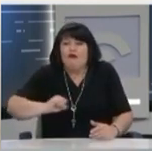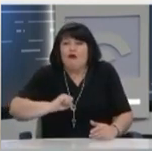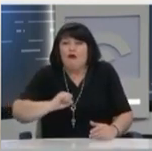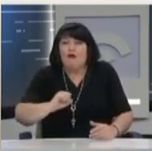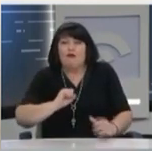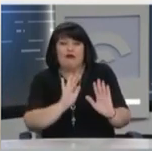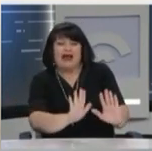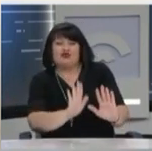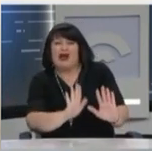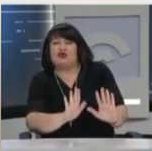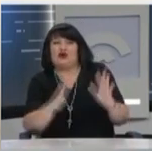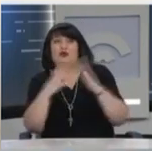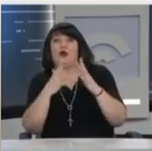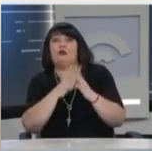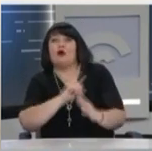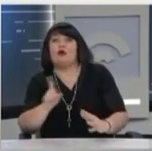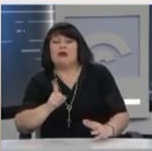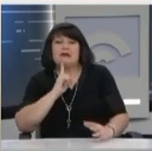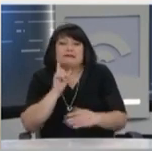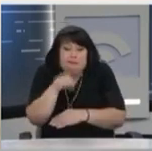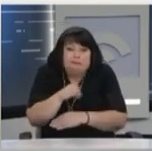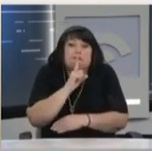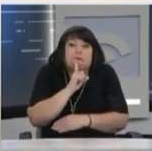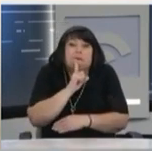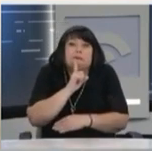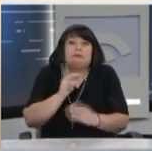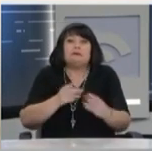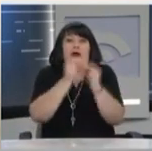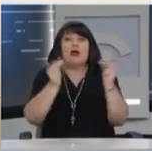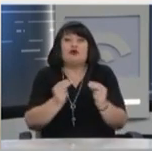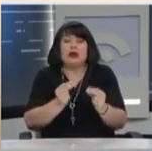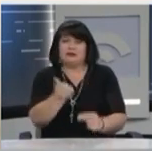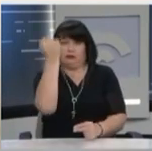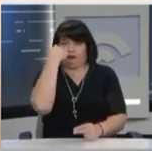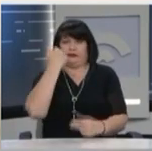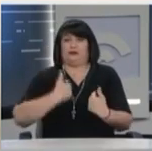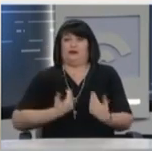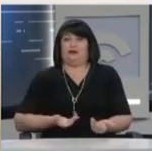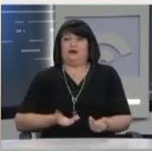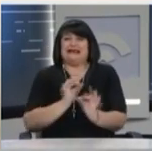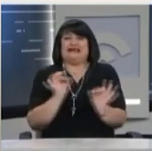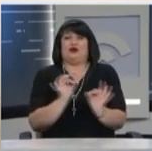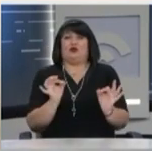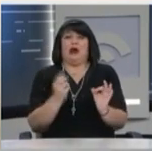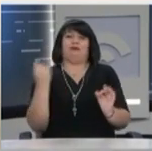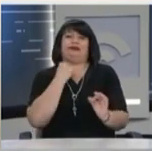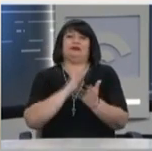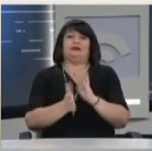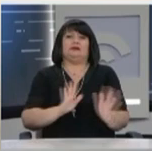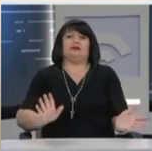με τον κατευνασμό το συνεχή οδηγεί σε ητοπάθεια. Και η καλλιέργεια της ητοπάθειας οδηγεί σε ήττα μαθηματικά. Είναι δεδομένο.